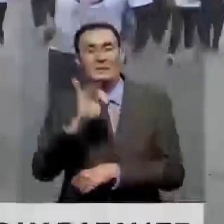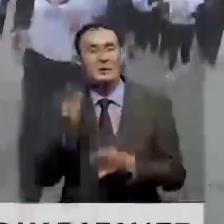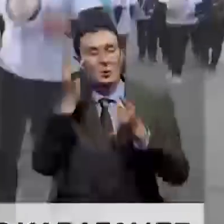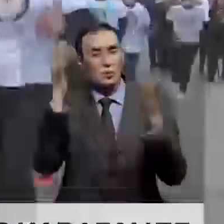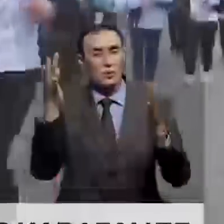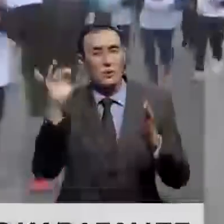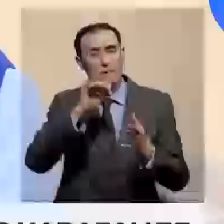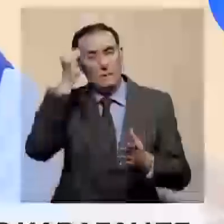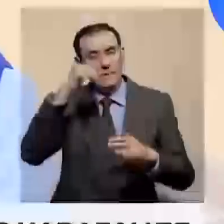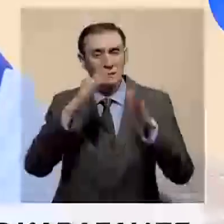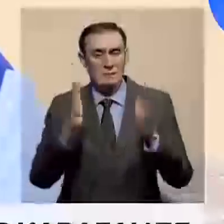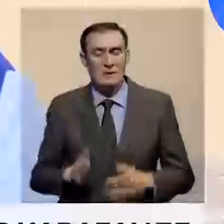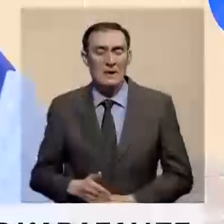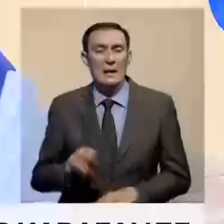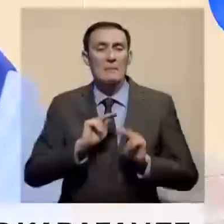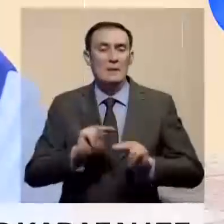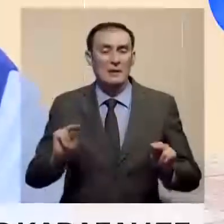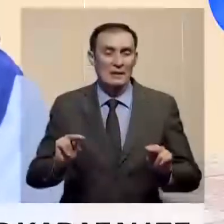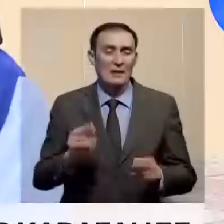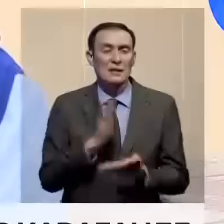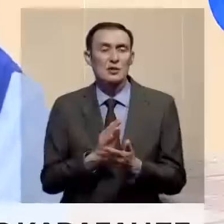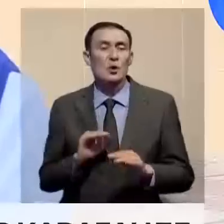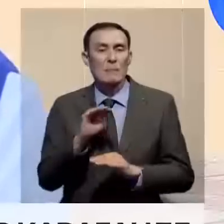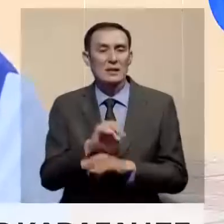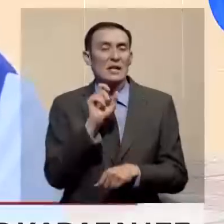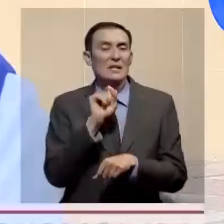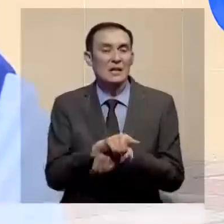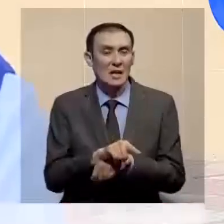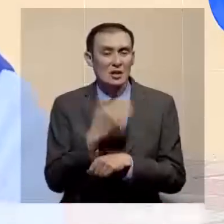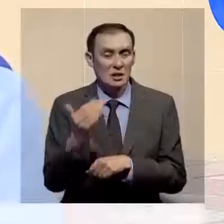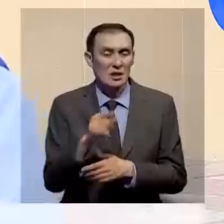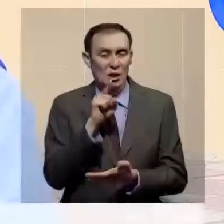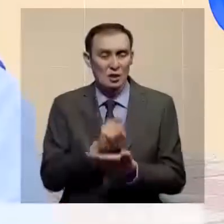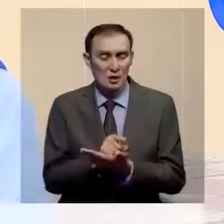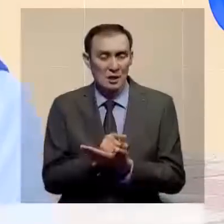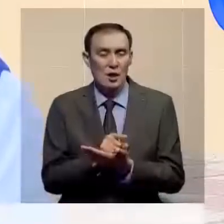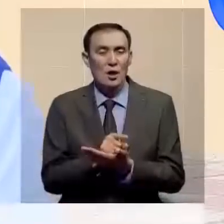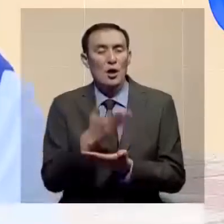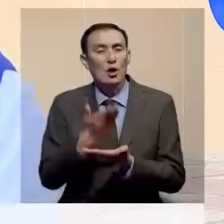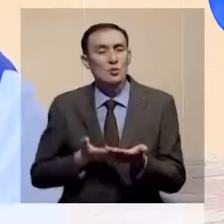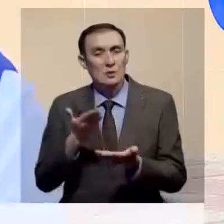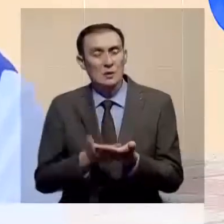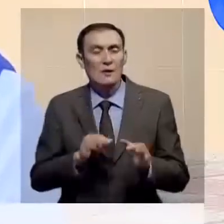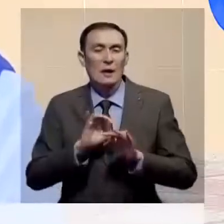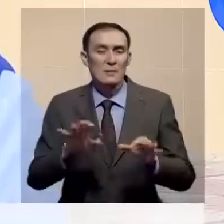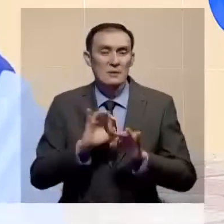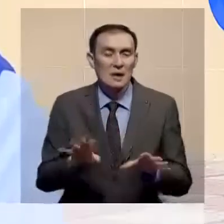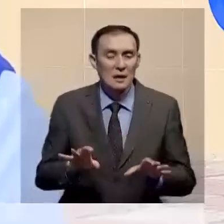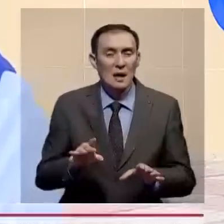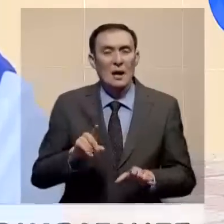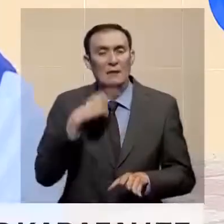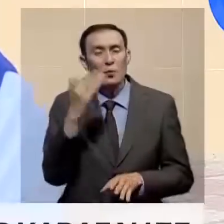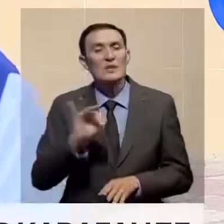культурные достопримечательности. Преподавателям еще есть дополнительная задача. Они должны консультировать, говорить